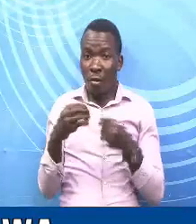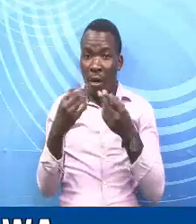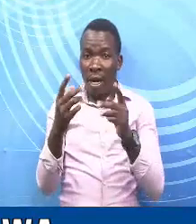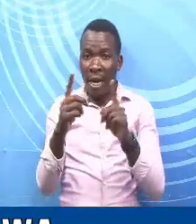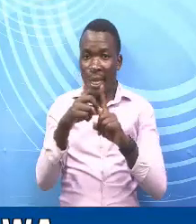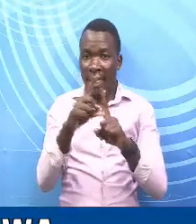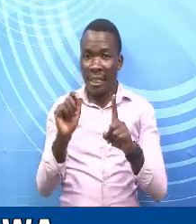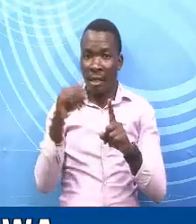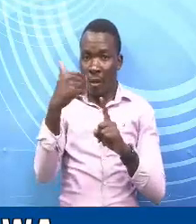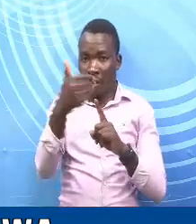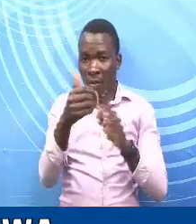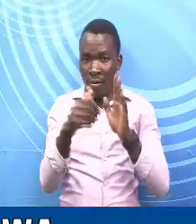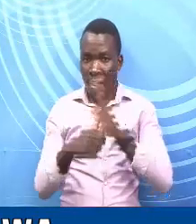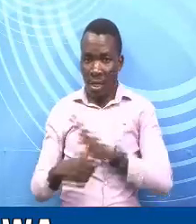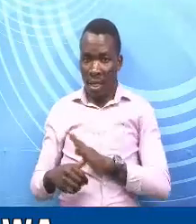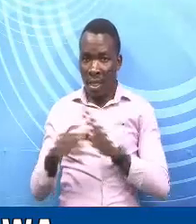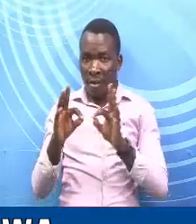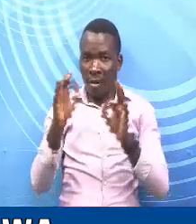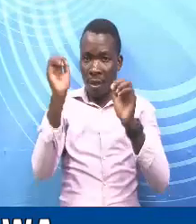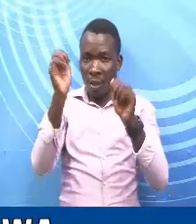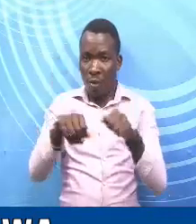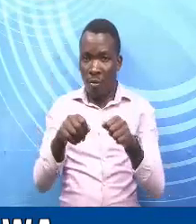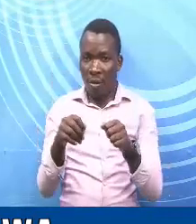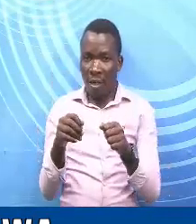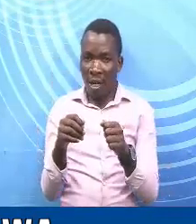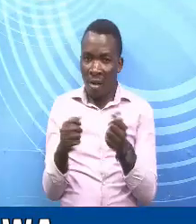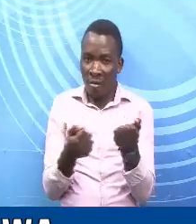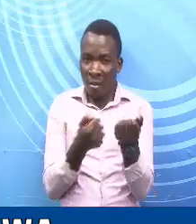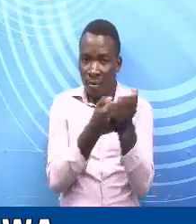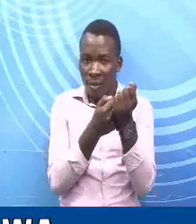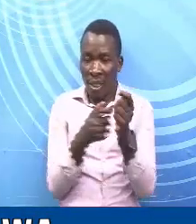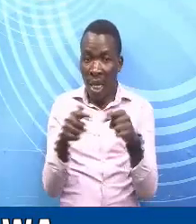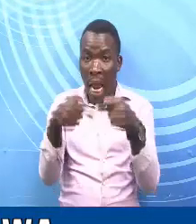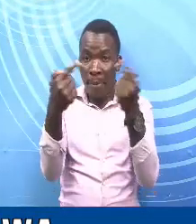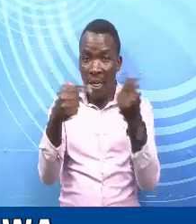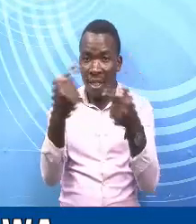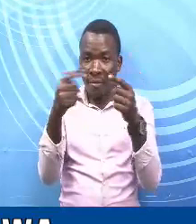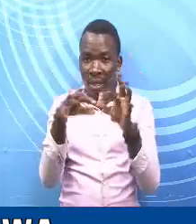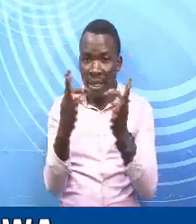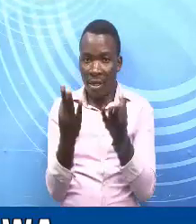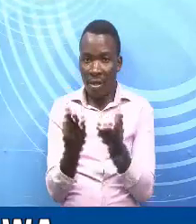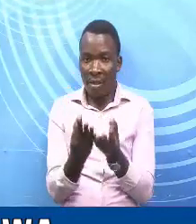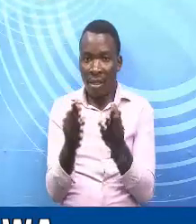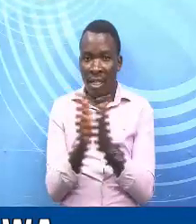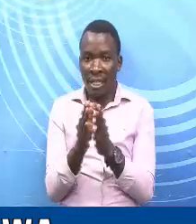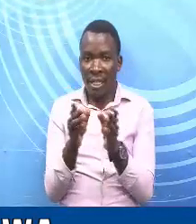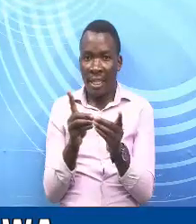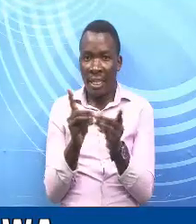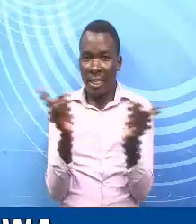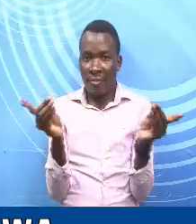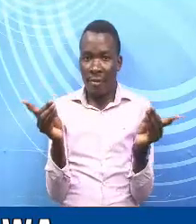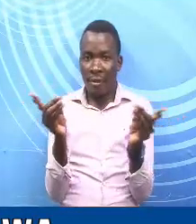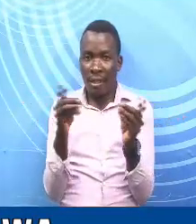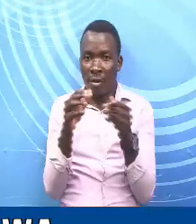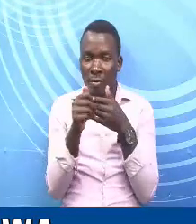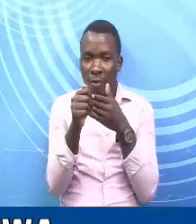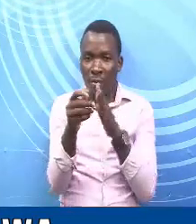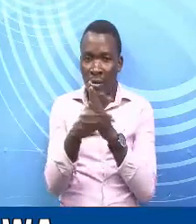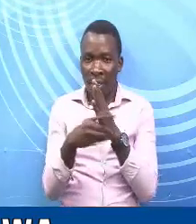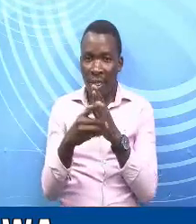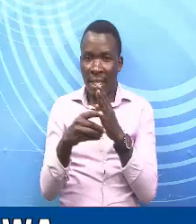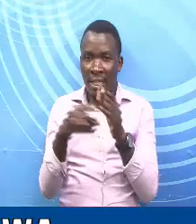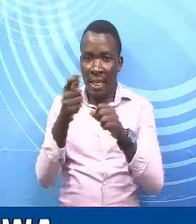maze bakabahohotera ibi ngo bikaba bishobora gutiza umurindi amakimbirane yo mu ngo ndetse na za gatanya ubuyobozi bw'akarere ka Musanze buvuga